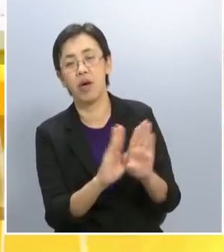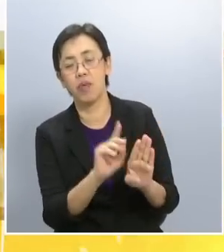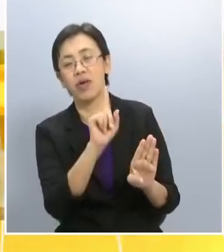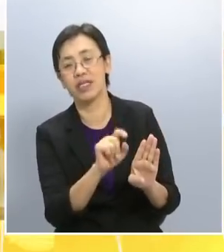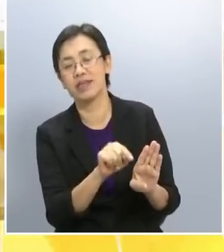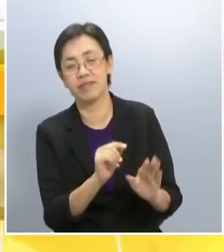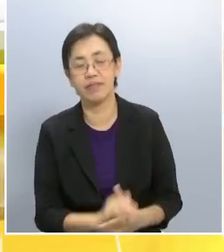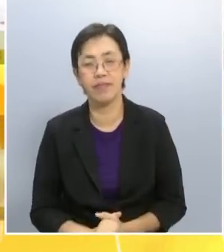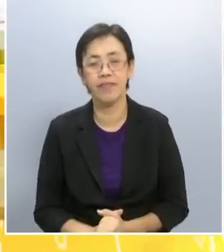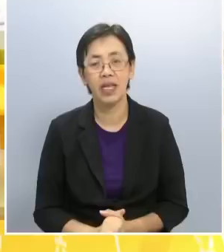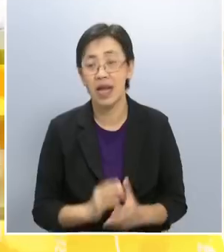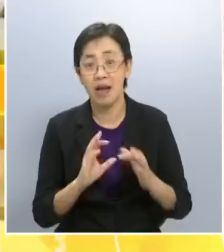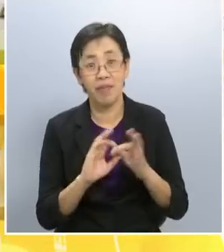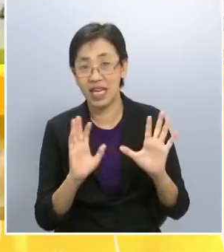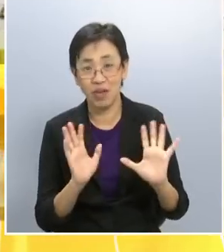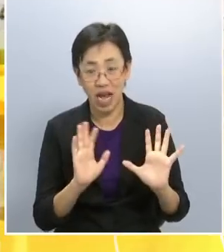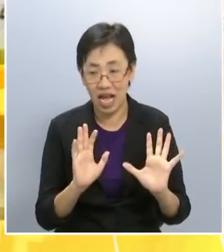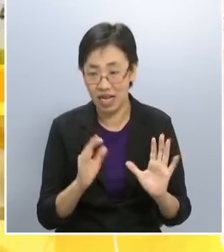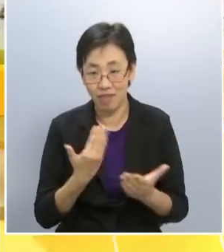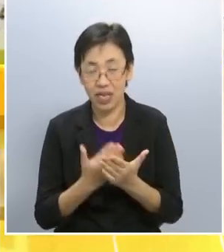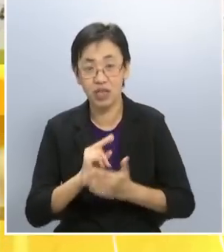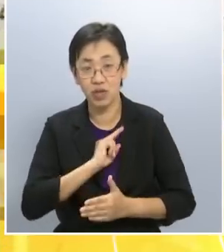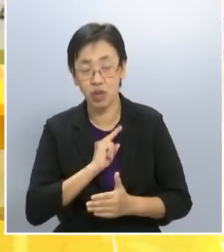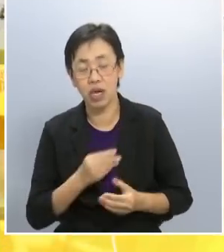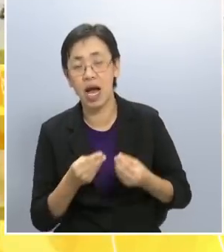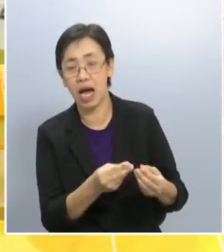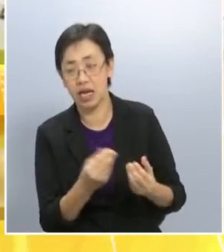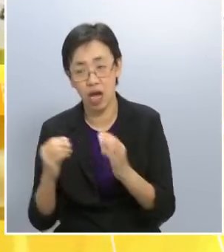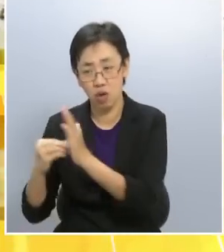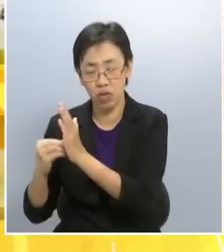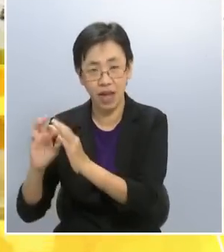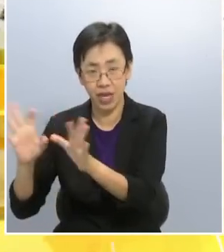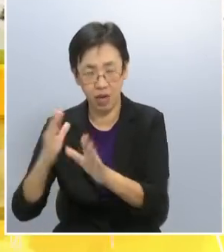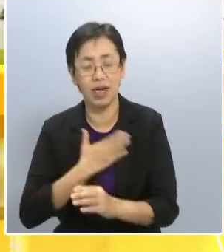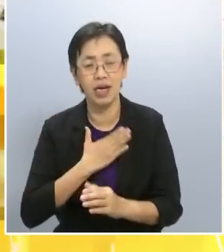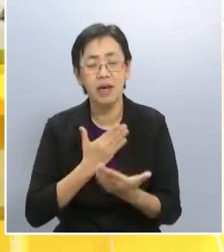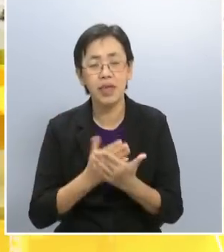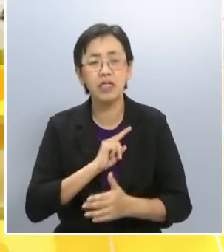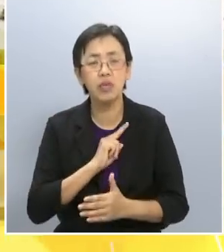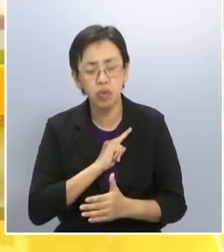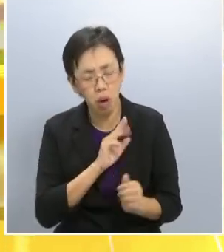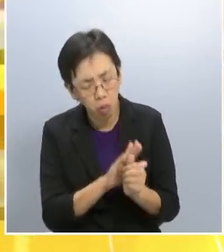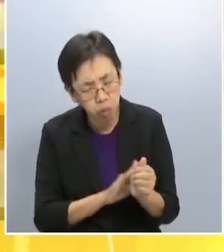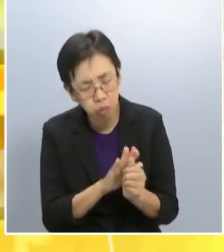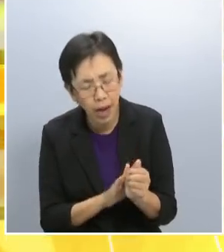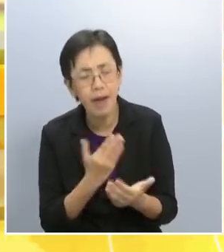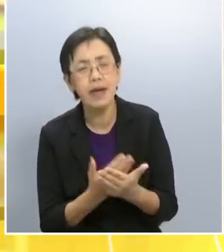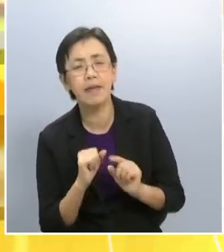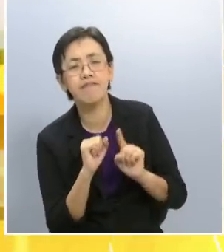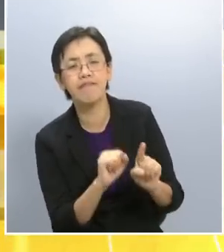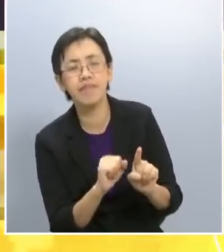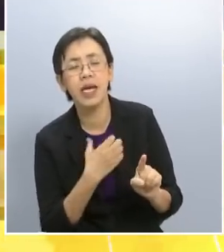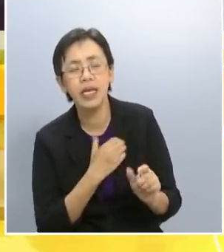เสียชีวิตไม่ได้เกี่ยวกับของใครนะครับของกทมอะไรก็ไม่เกี่ยวแต่ด้วยความเห็นใจขั้นตอนนี้เป็นขั้นตอนของการ